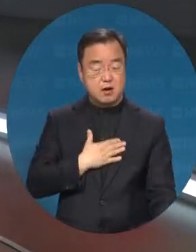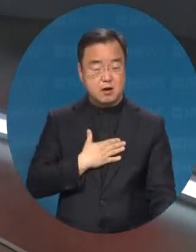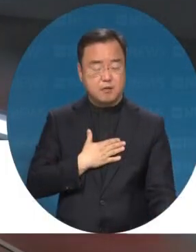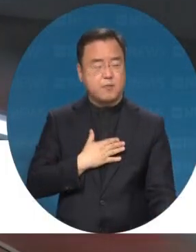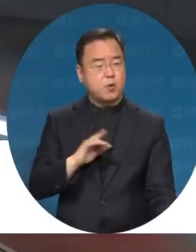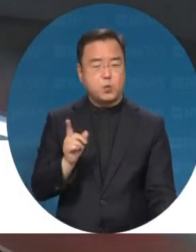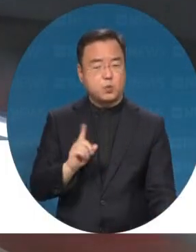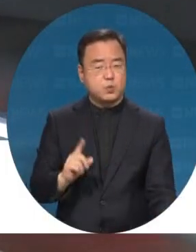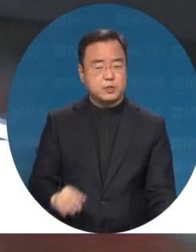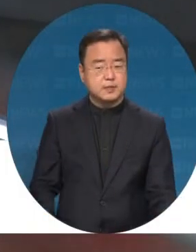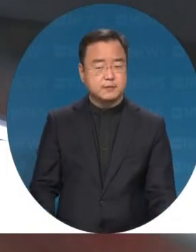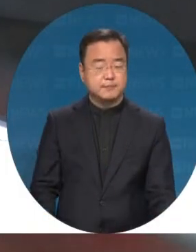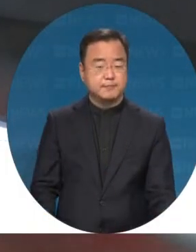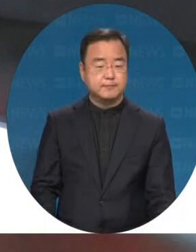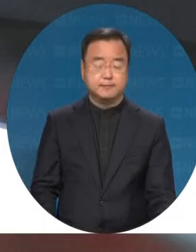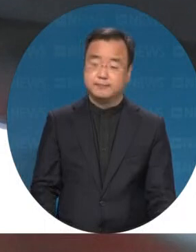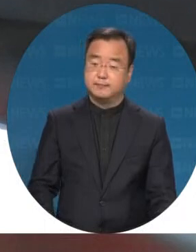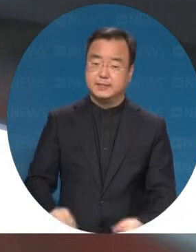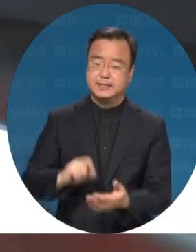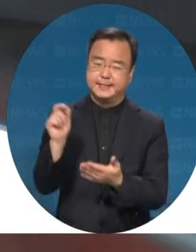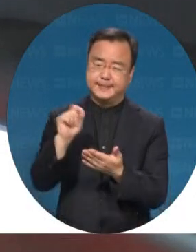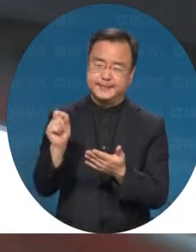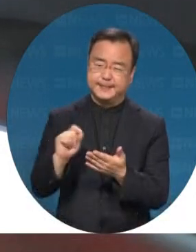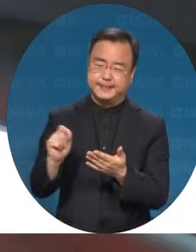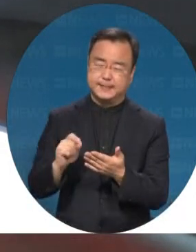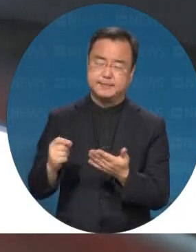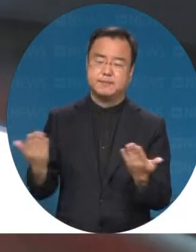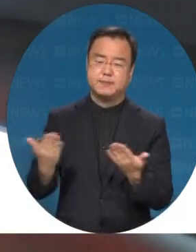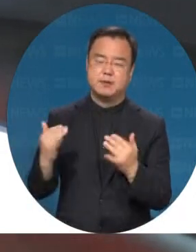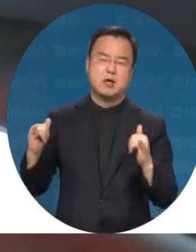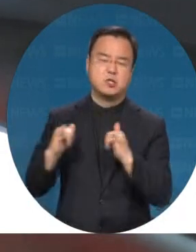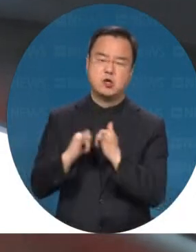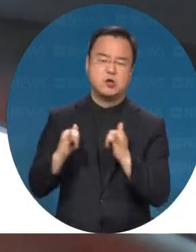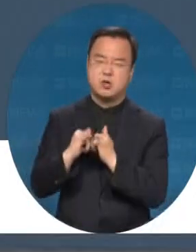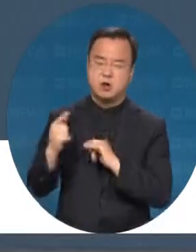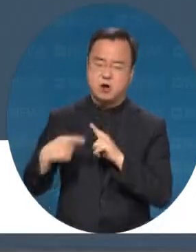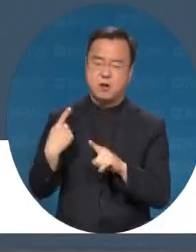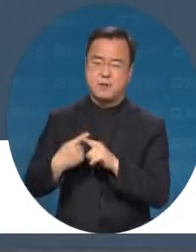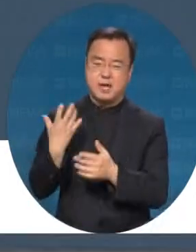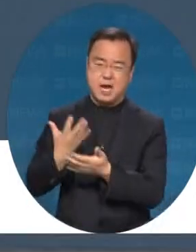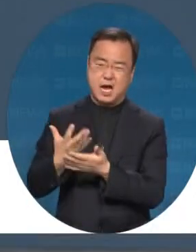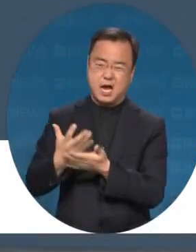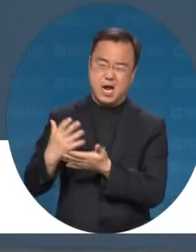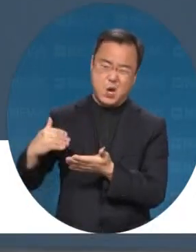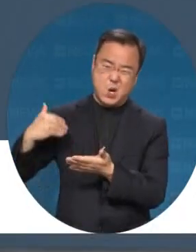어땠습니까 집필 또한 어떻게 보면 전쟁입니다 자료와의